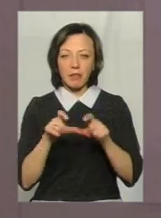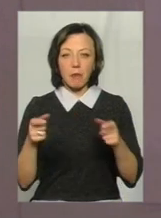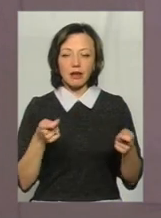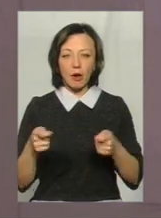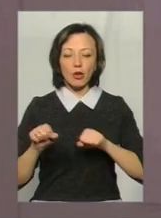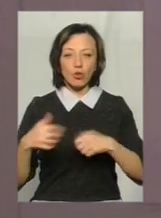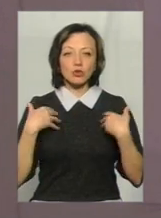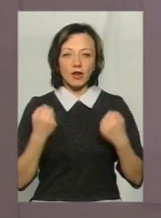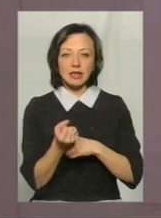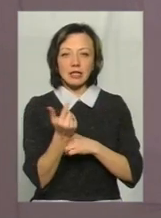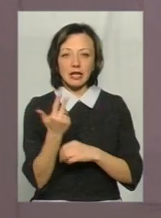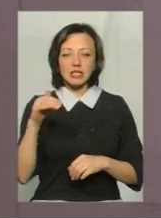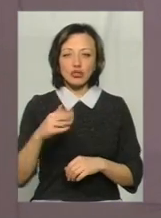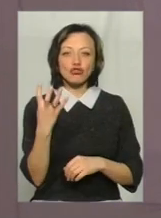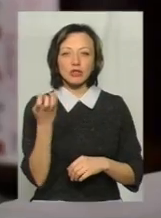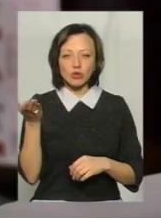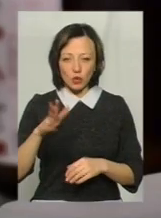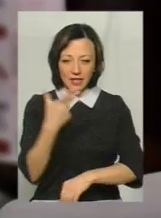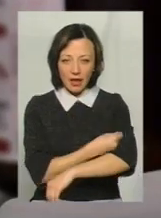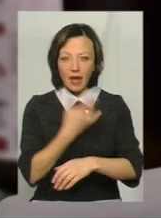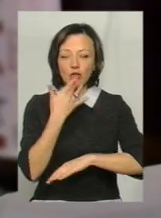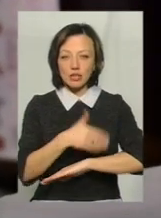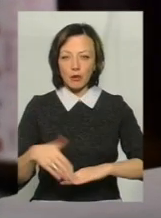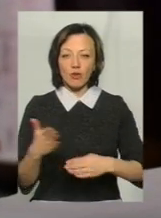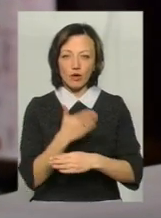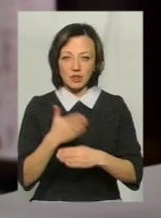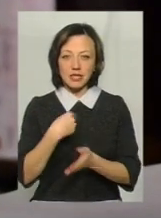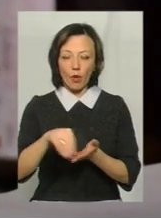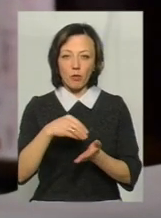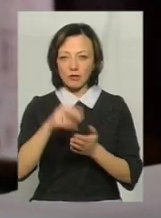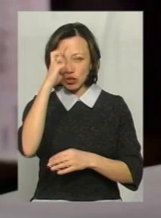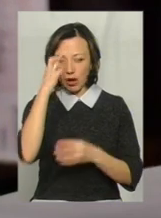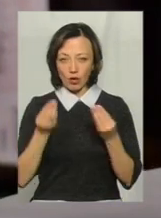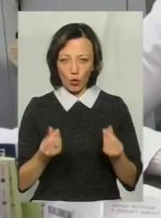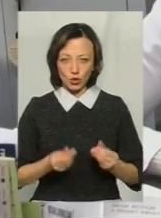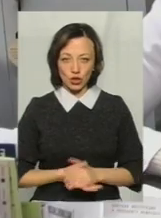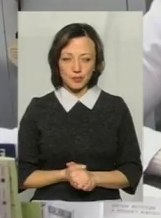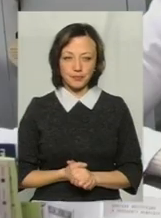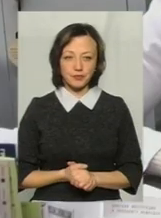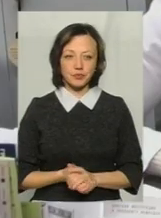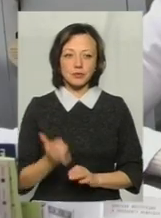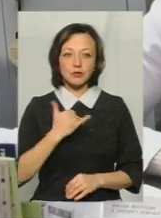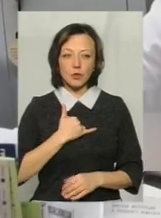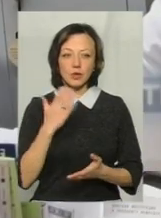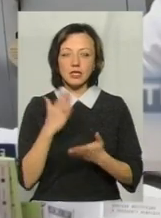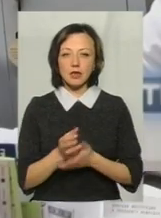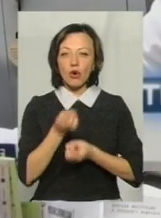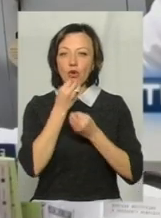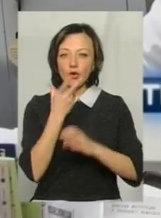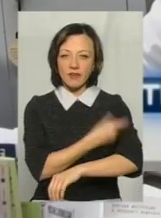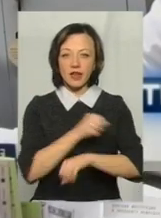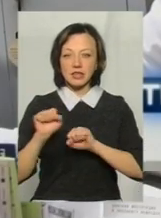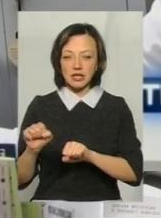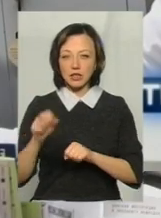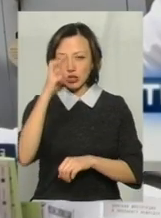здоров'я. Є 13 400 доз. Препарат іноземного виробництва закупили за державні кошти. У нас є хороша вакцина, придбана